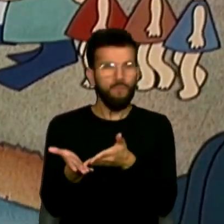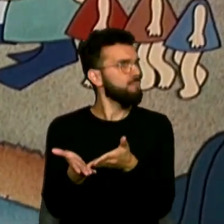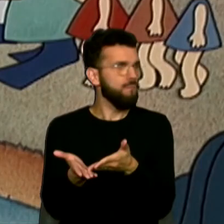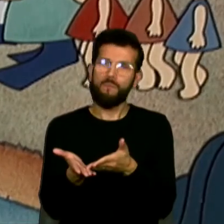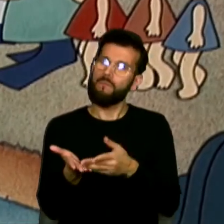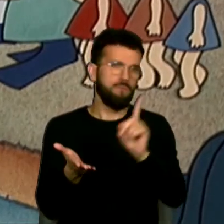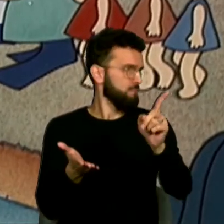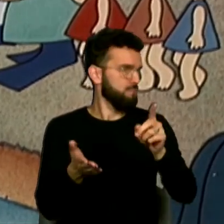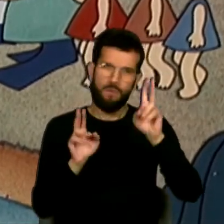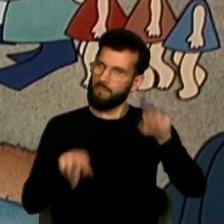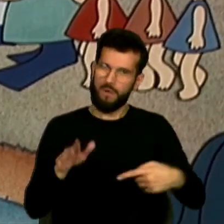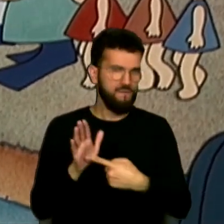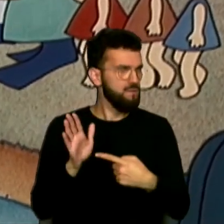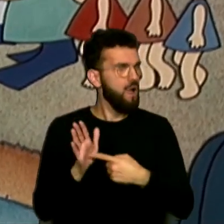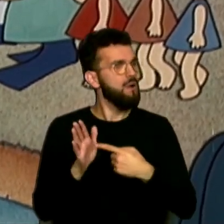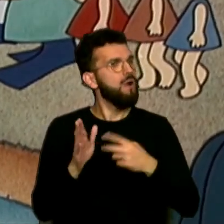som potreboval.